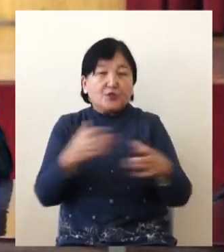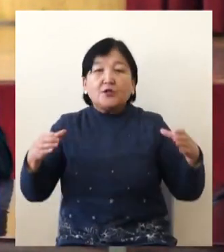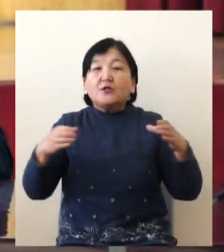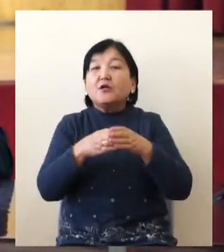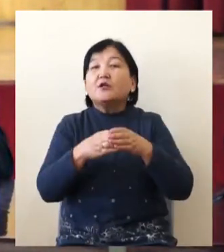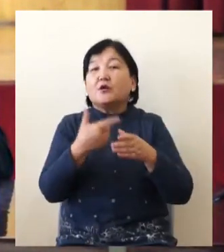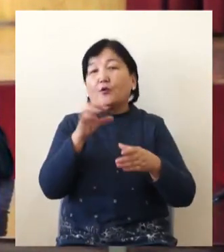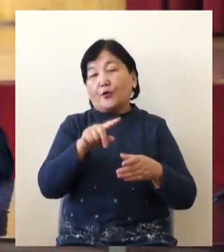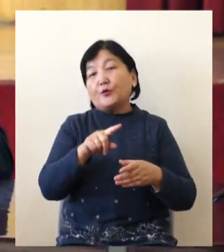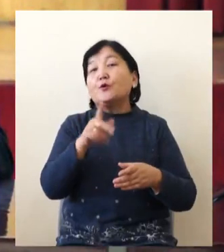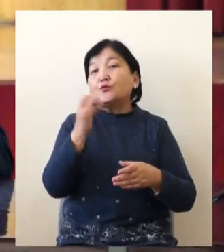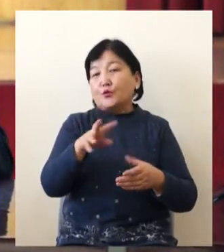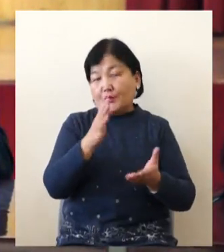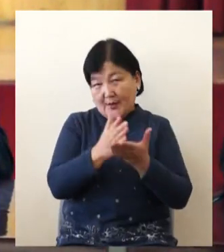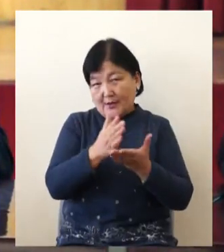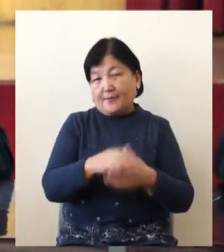энэ игэх хариуцлага.